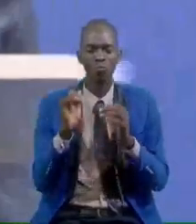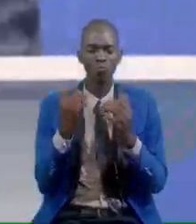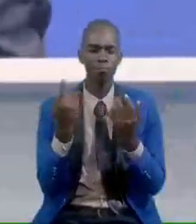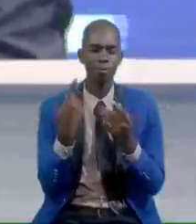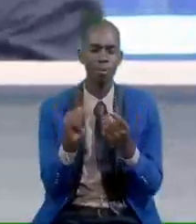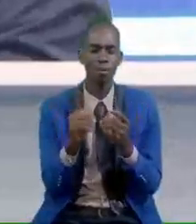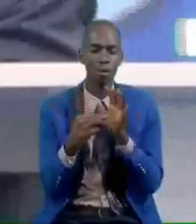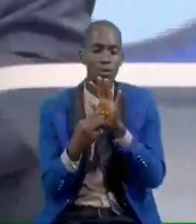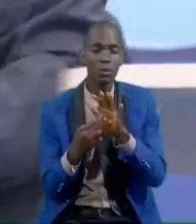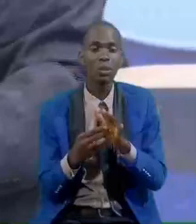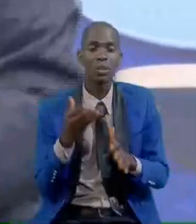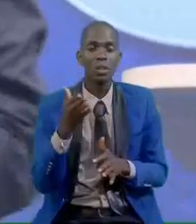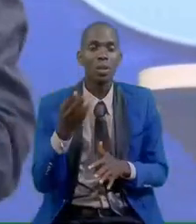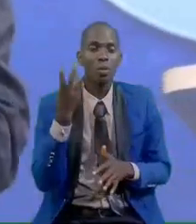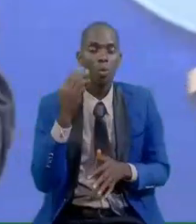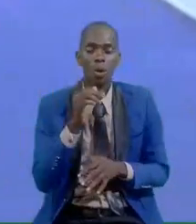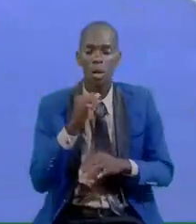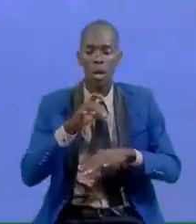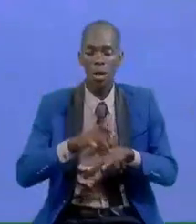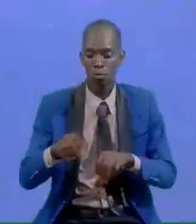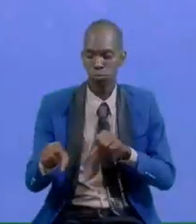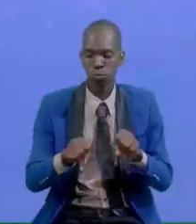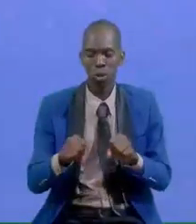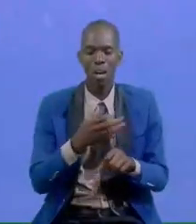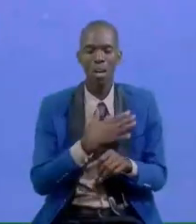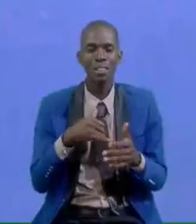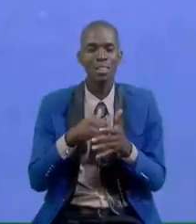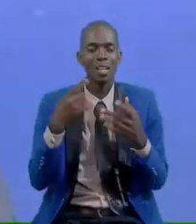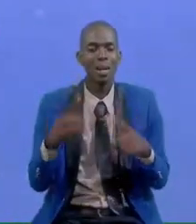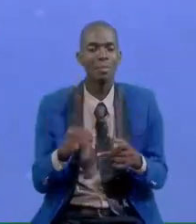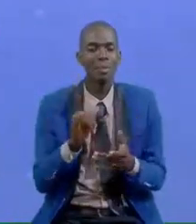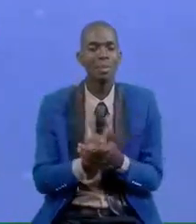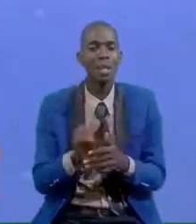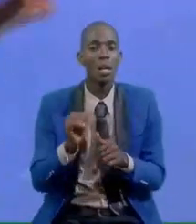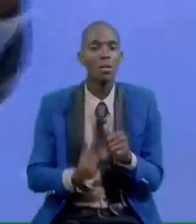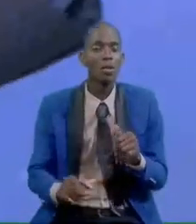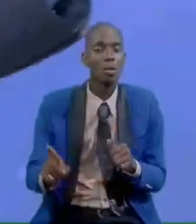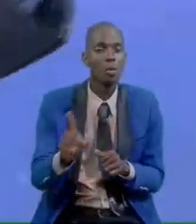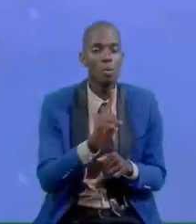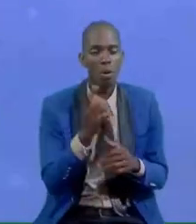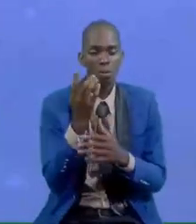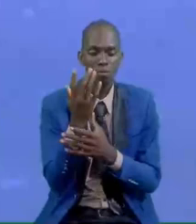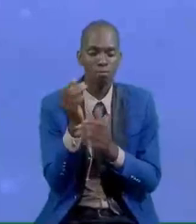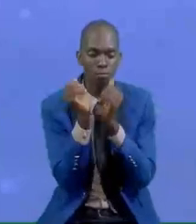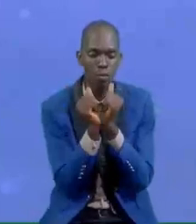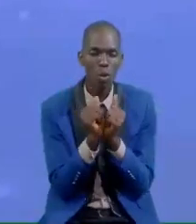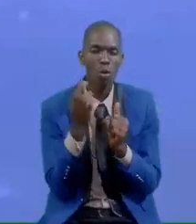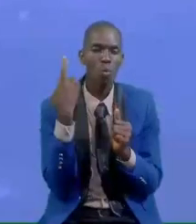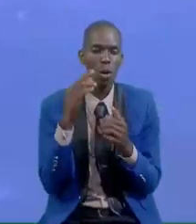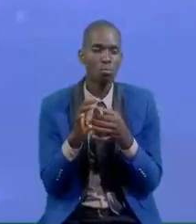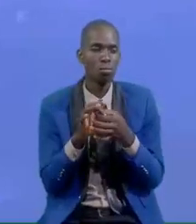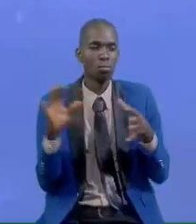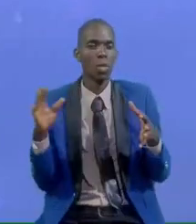Et on dit, il est arrivé que les liens de tout le monde furent rompus. Et je loue